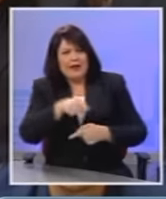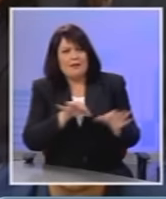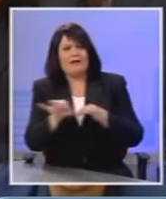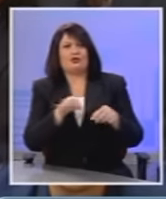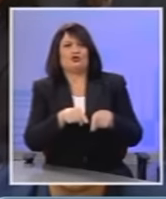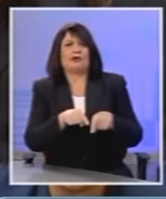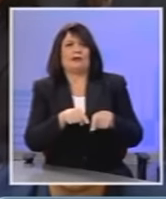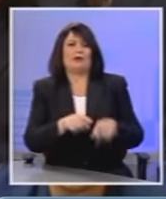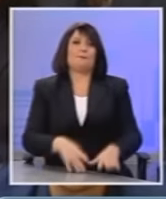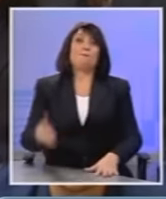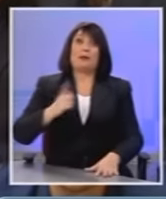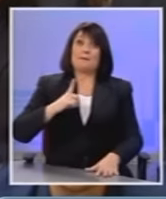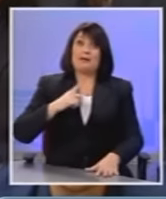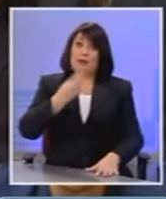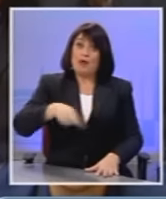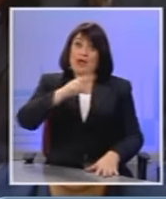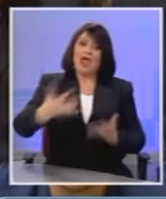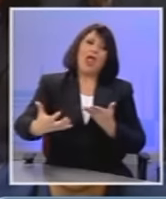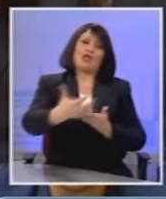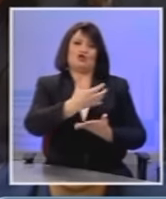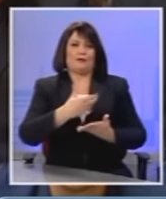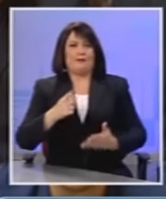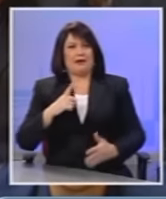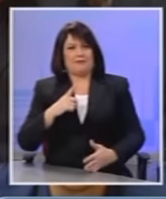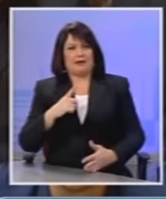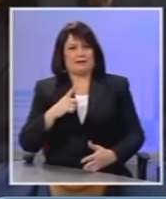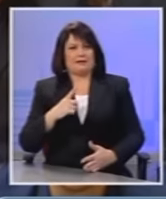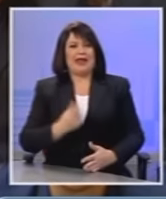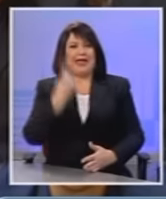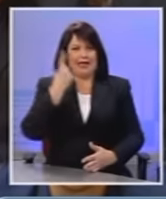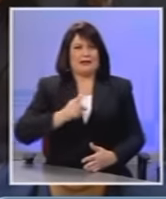σχέδιό σας αύξηση των εσόδων κατά